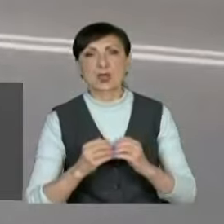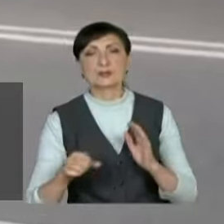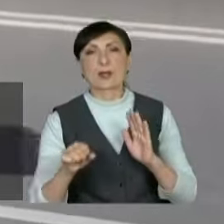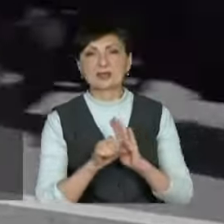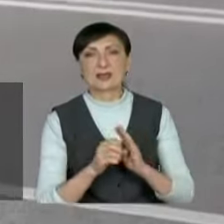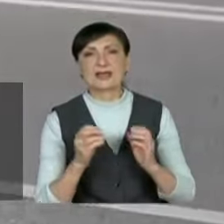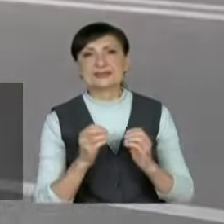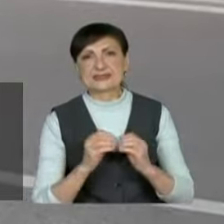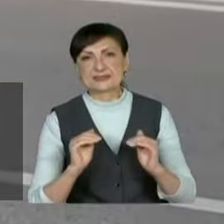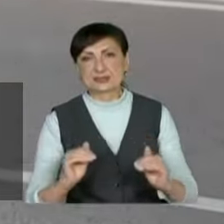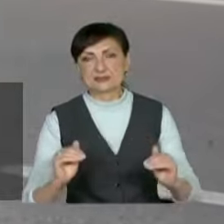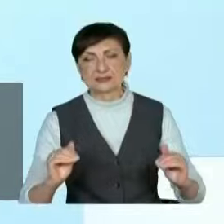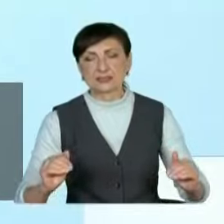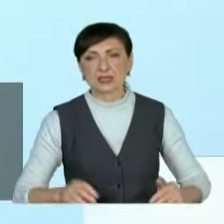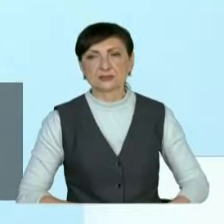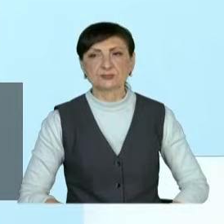погибли 10 детей.